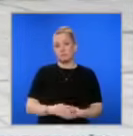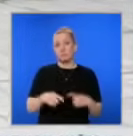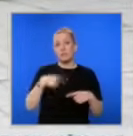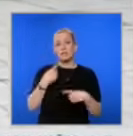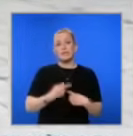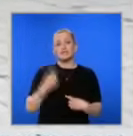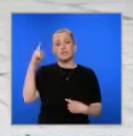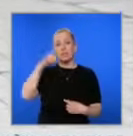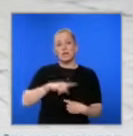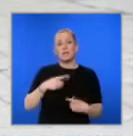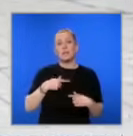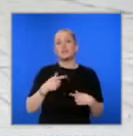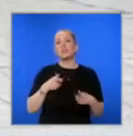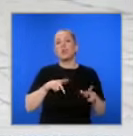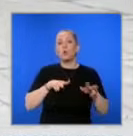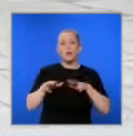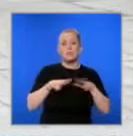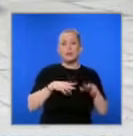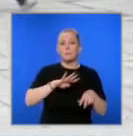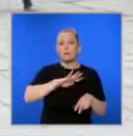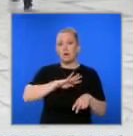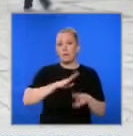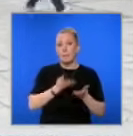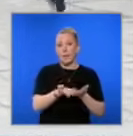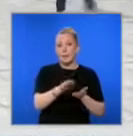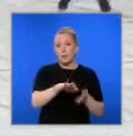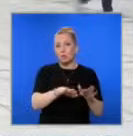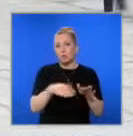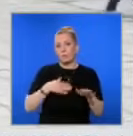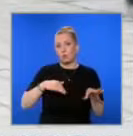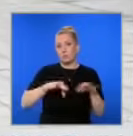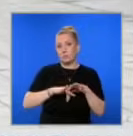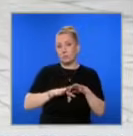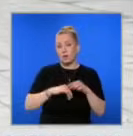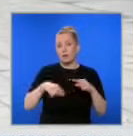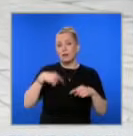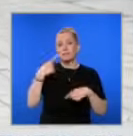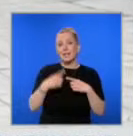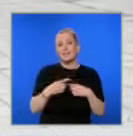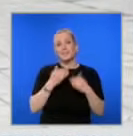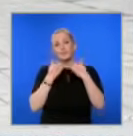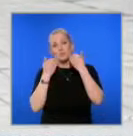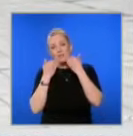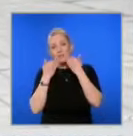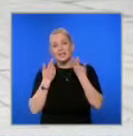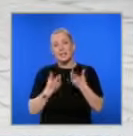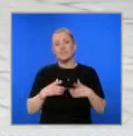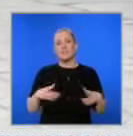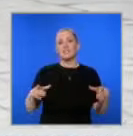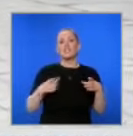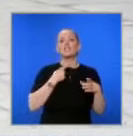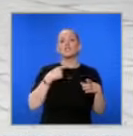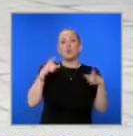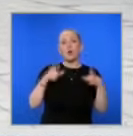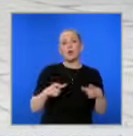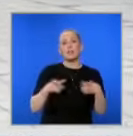със сълзи на очите трябваше да организирам погребението на съпругата ми, а после с усмивка трябваше да, и с торта в ръце трябваше да